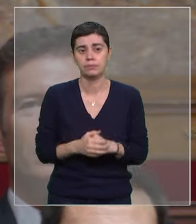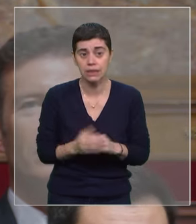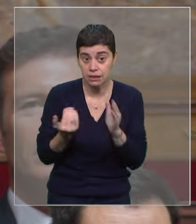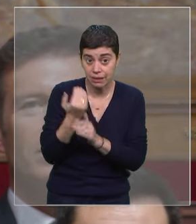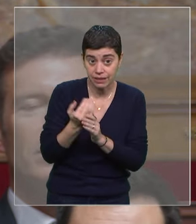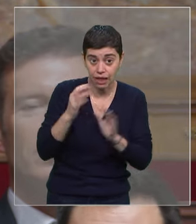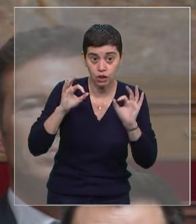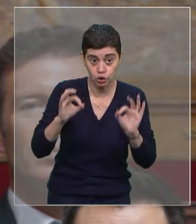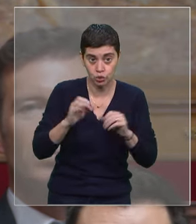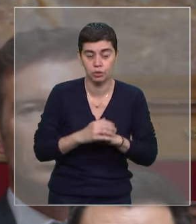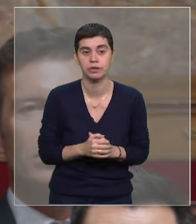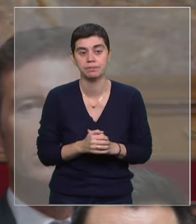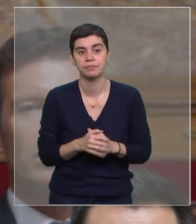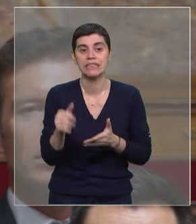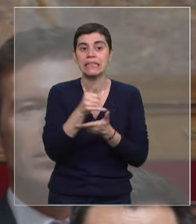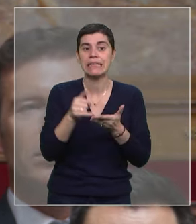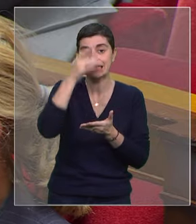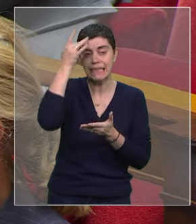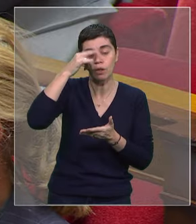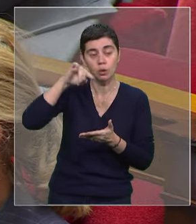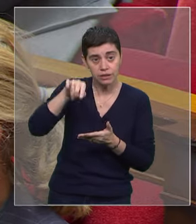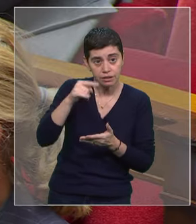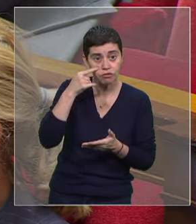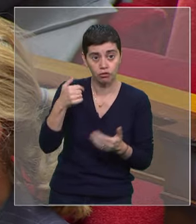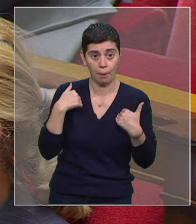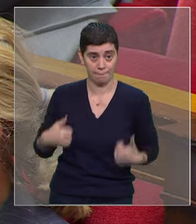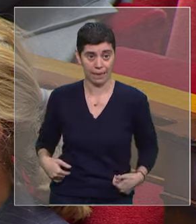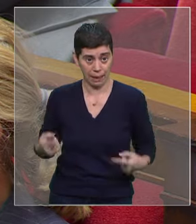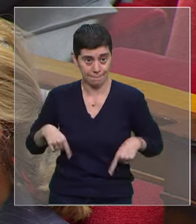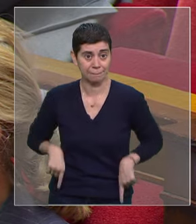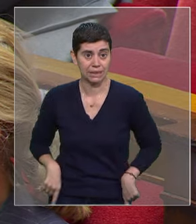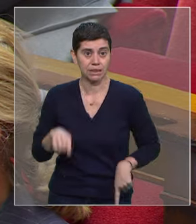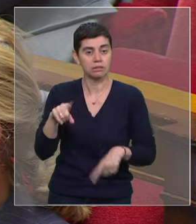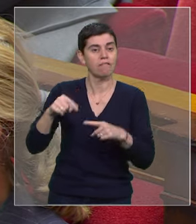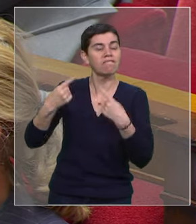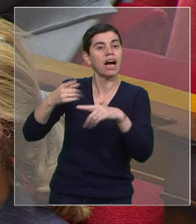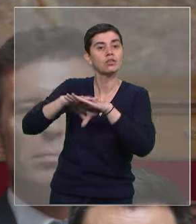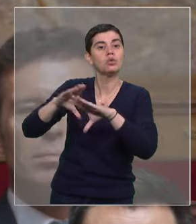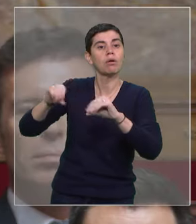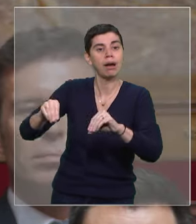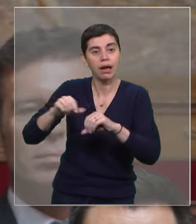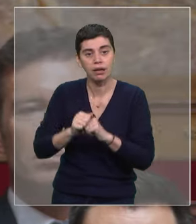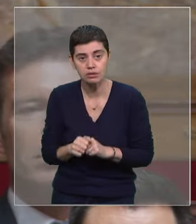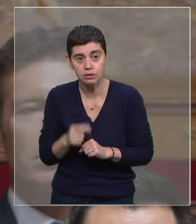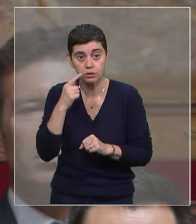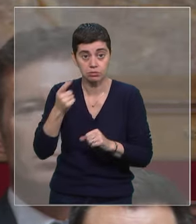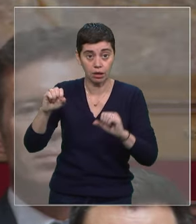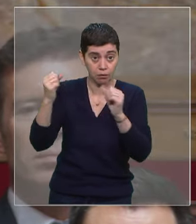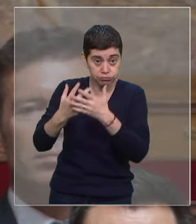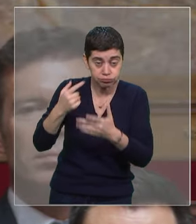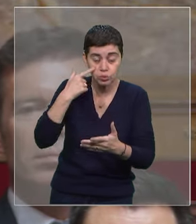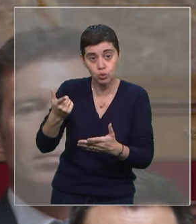ce matin à l'île Saint-Denis, Madame la Ministre Amélie Oudéa-Castéra, lors de votre bel événement sur le bénévolat